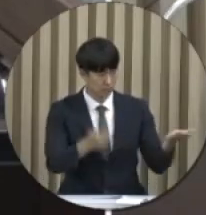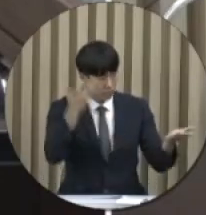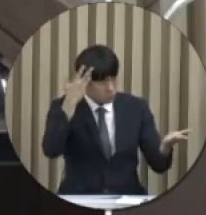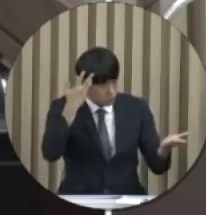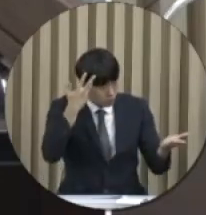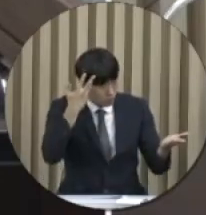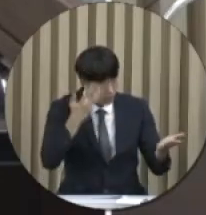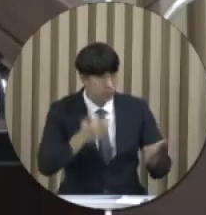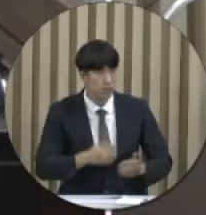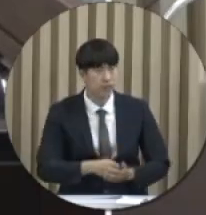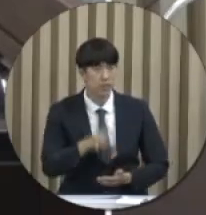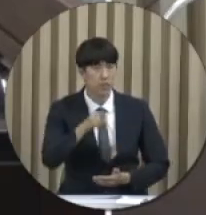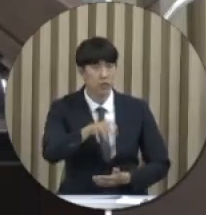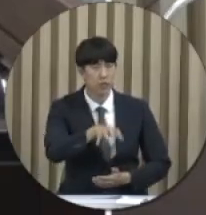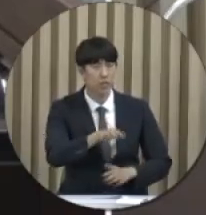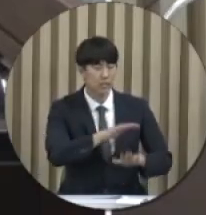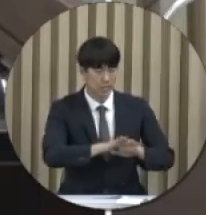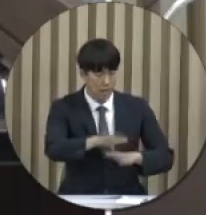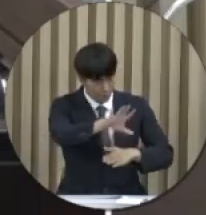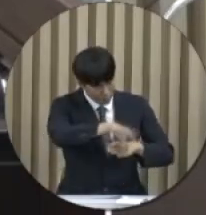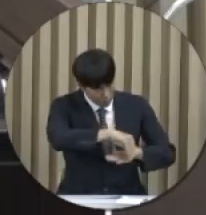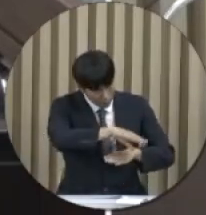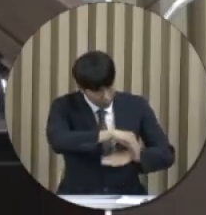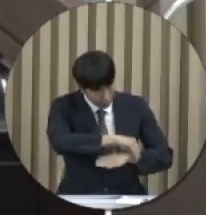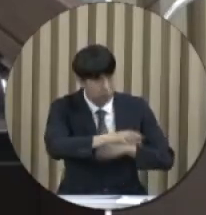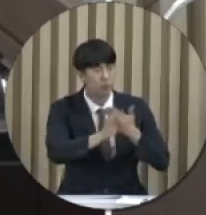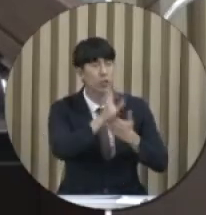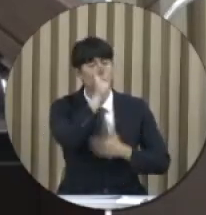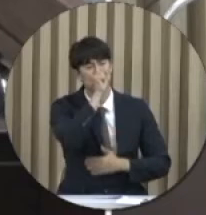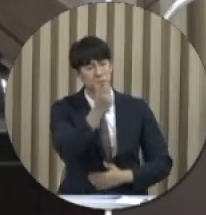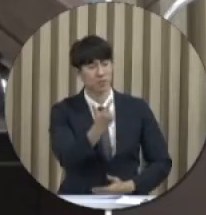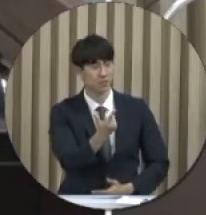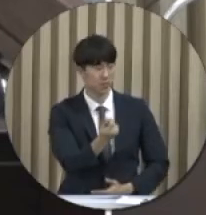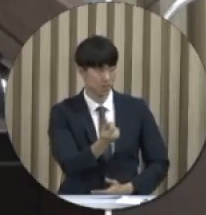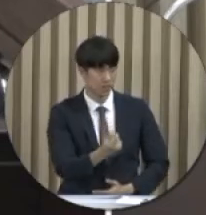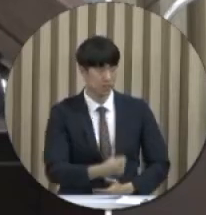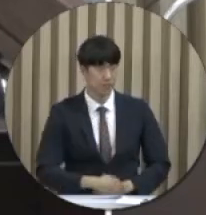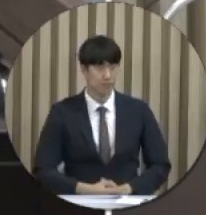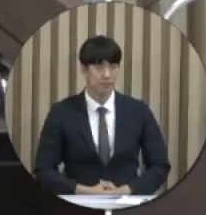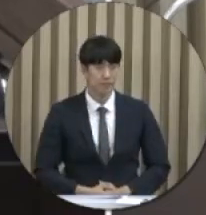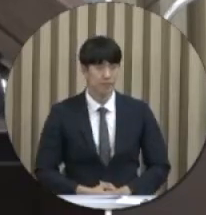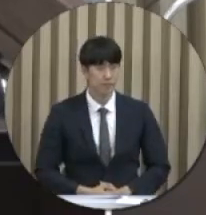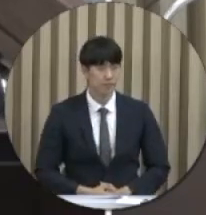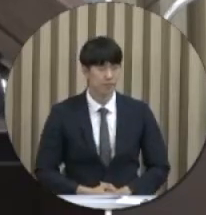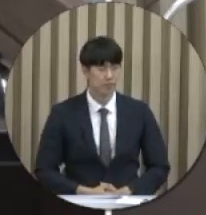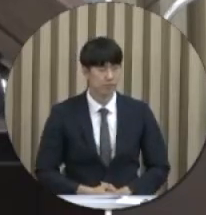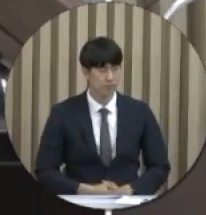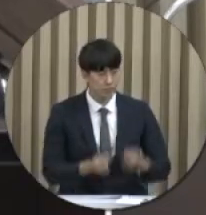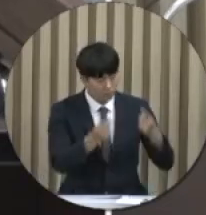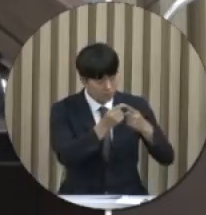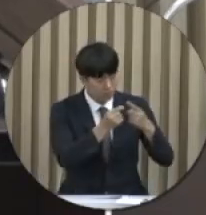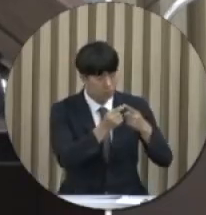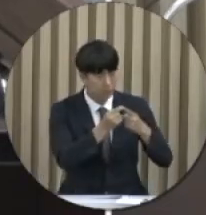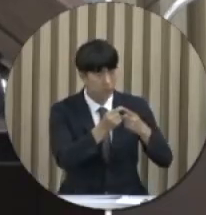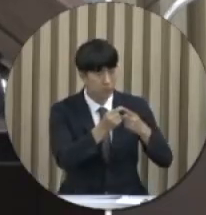철학이 여기에도 좀잘 녹아날 수 있으면 좋겠다라는 말씀을 드리도록 하겠습니다. 첫